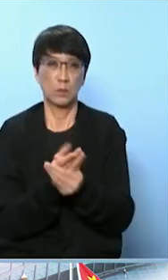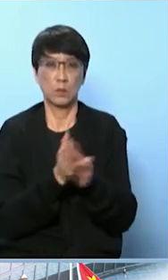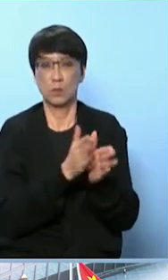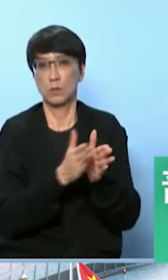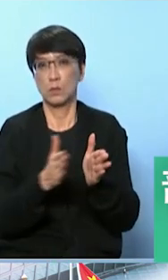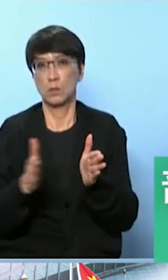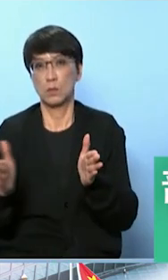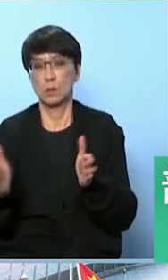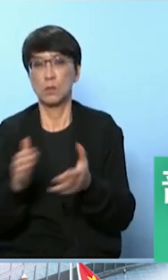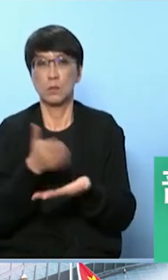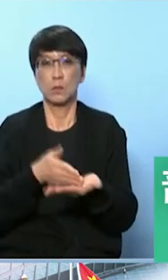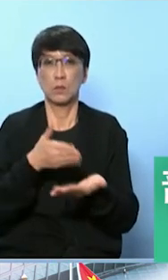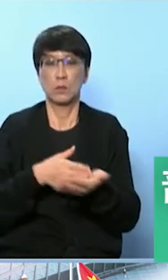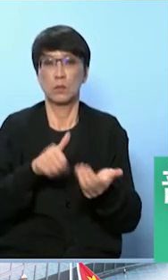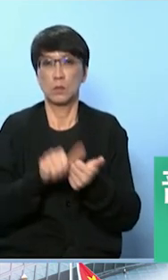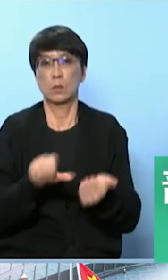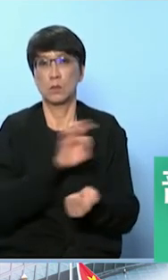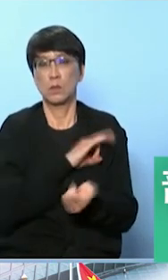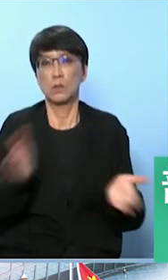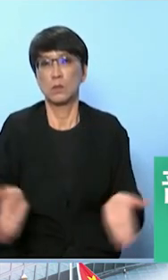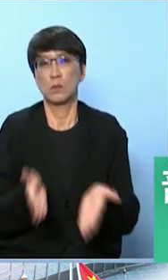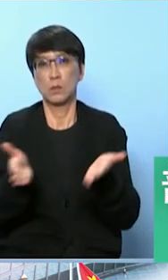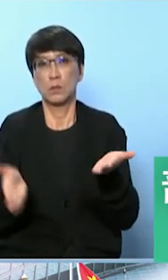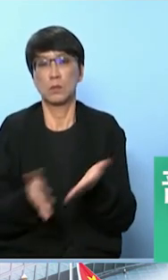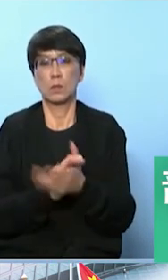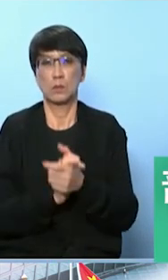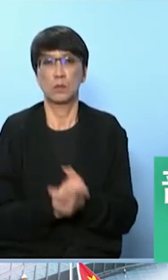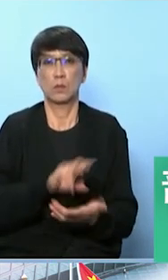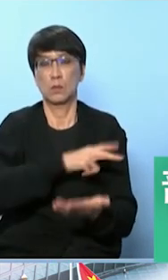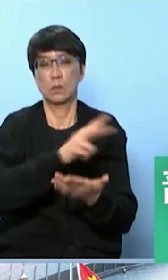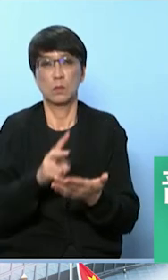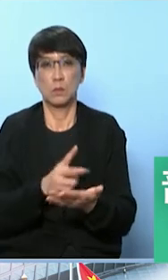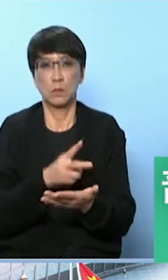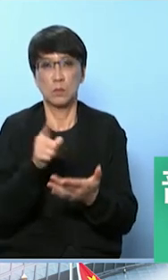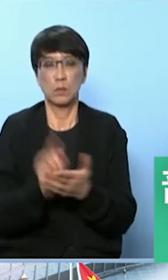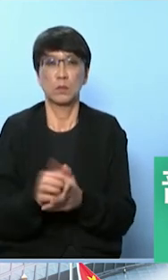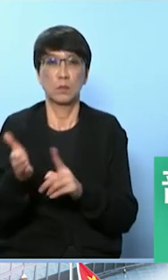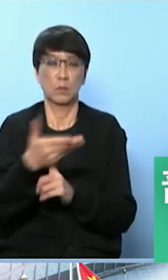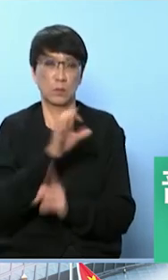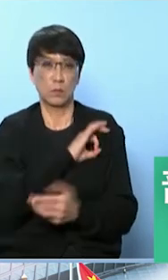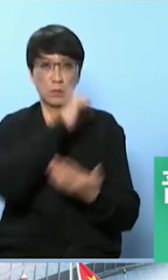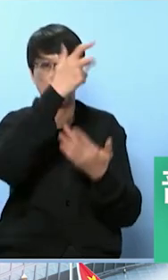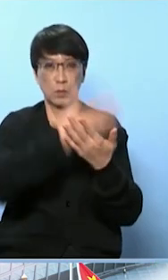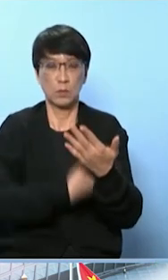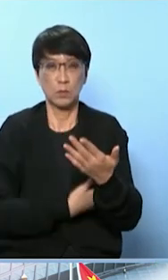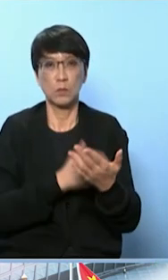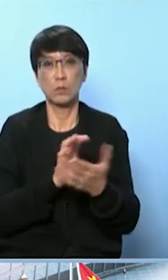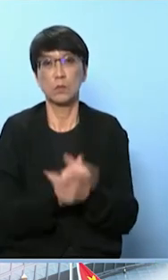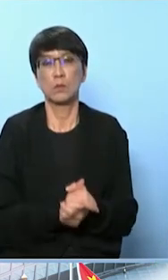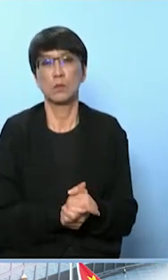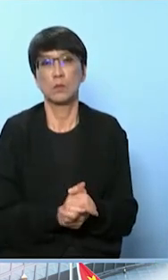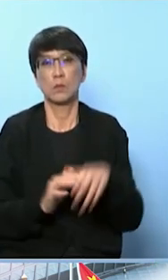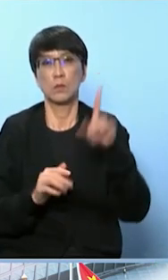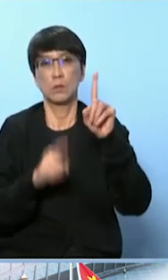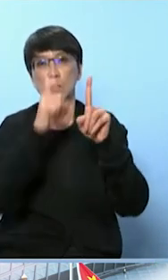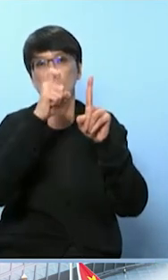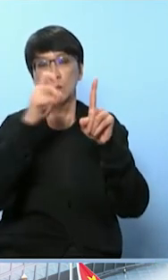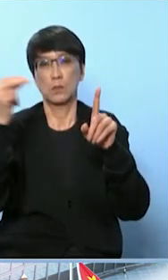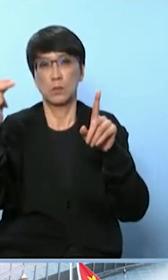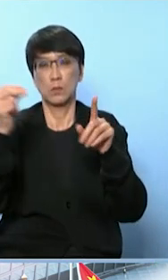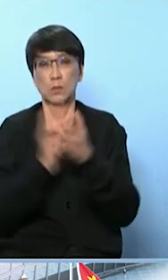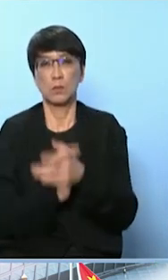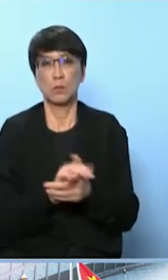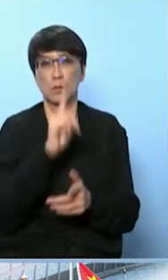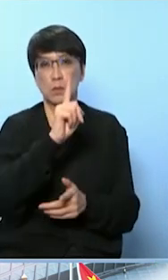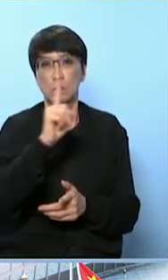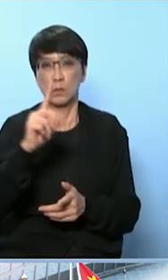中，部分委員是促請當局檢視並且修訂《區旗及區徽條例》1997年第117